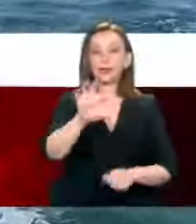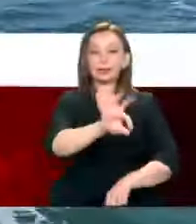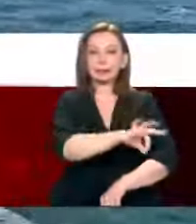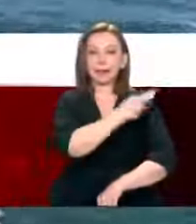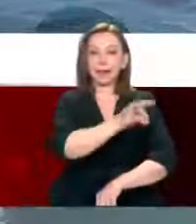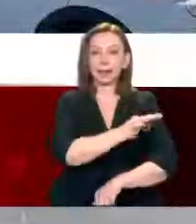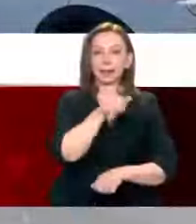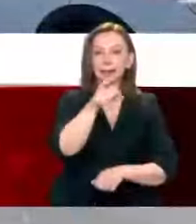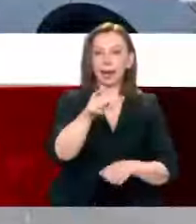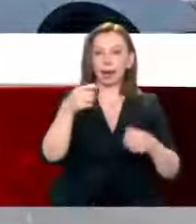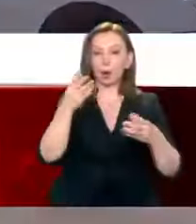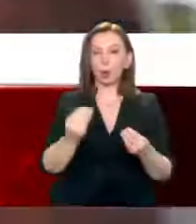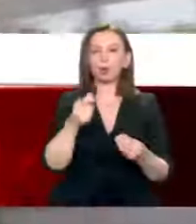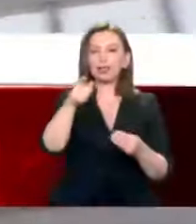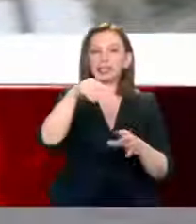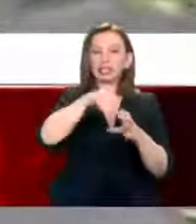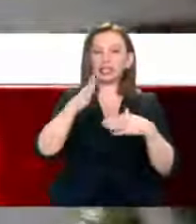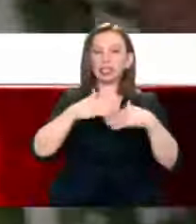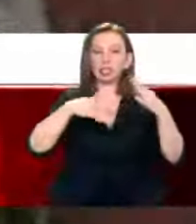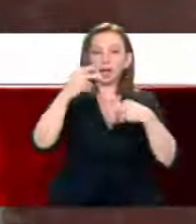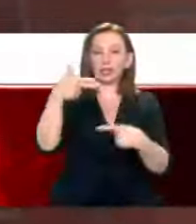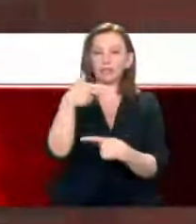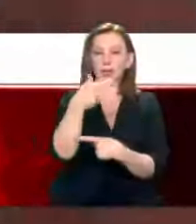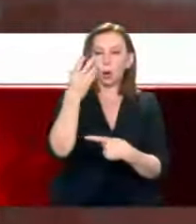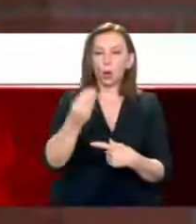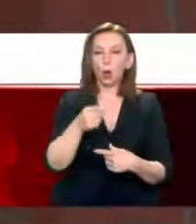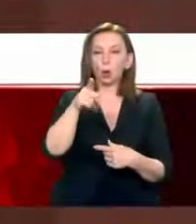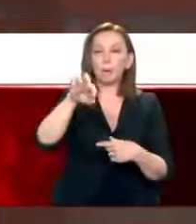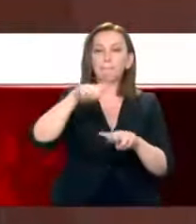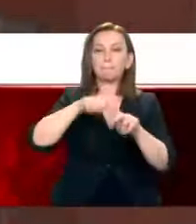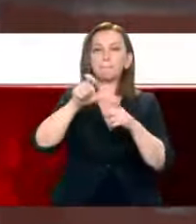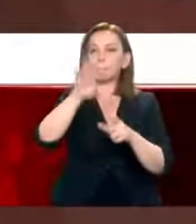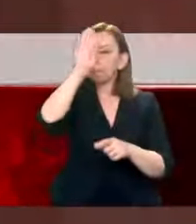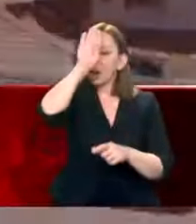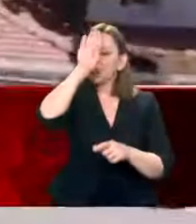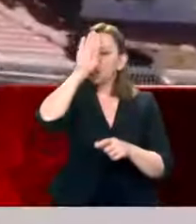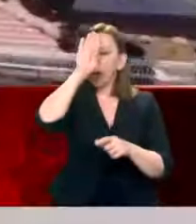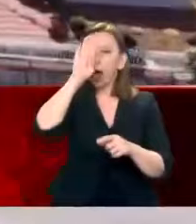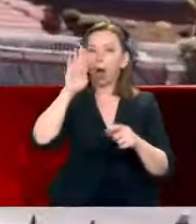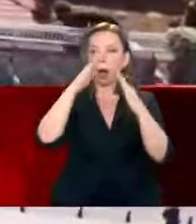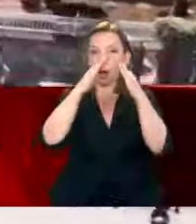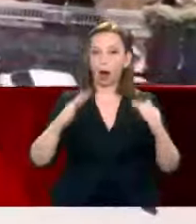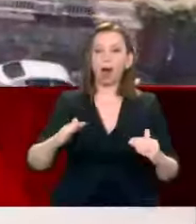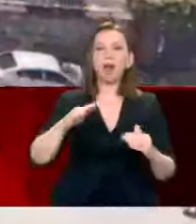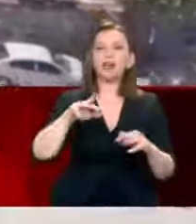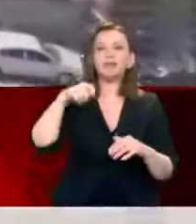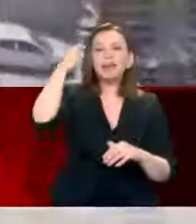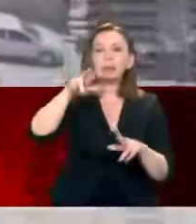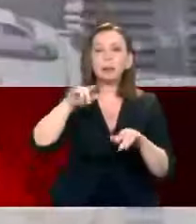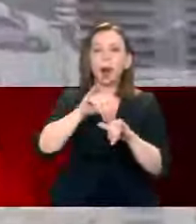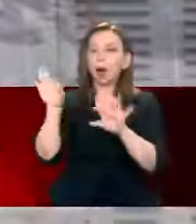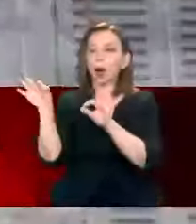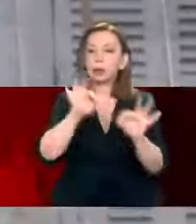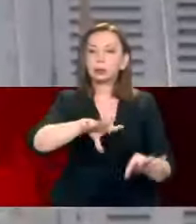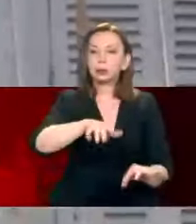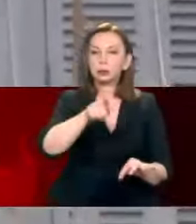Sarıyer Kireçburnu'nda bulunan ve içinde bir inşaat şirketi olan Memduh Paşa yalısı filmleri aratmayan bir soyguna sahne oldu. O soygunu